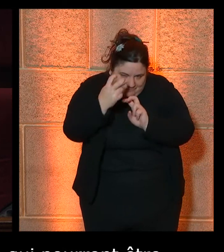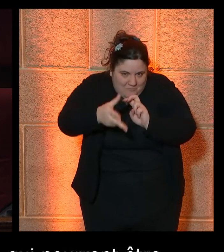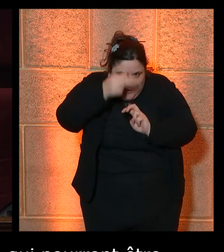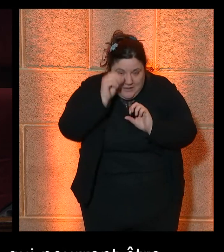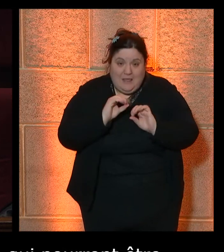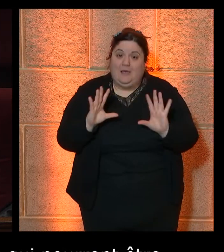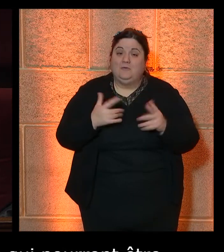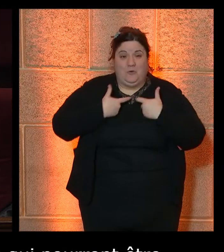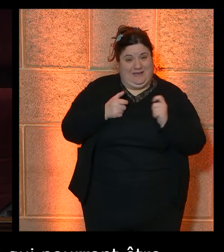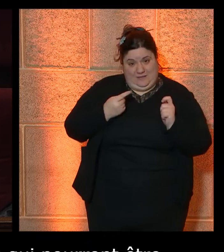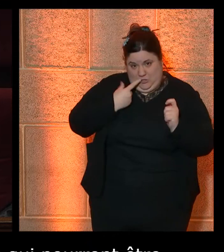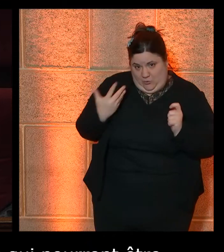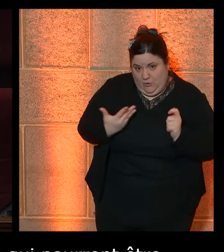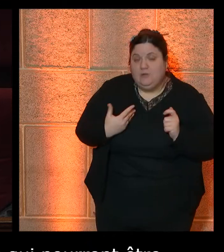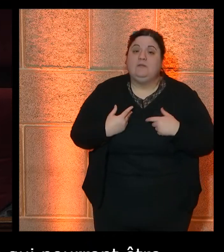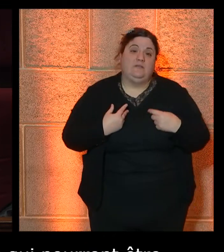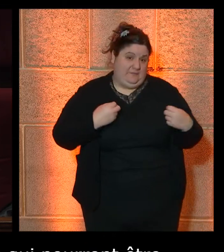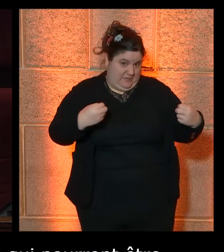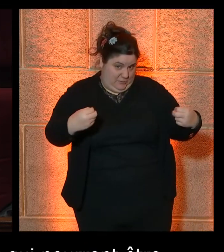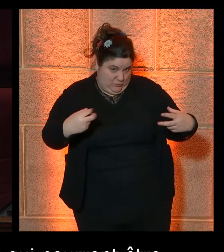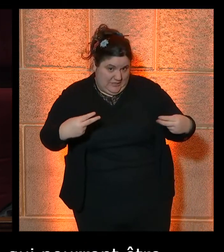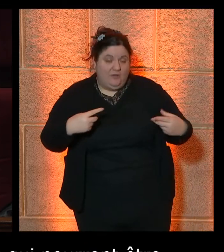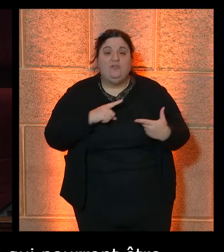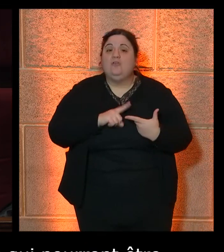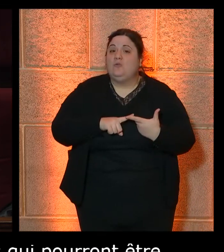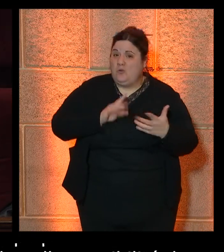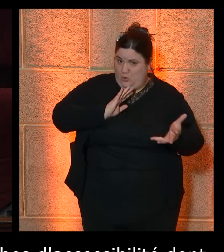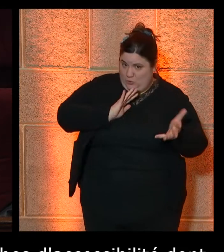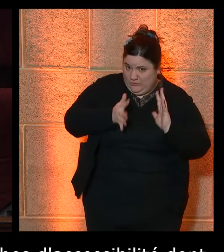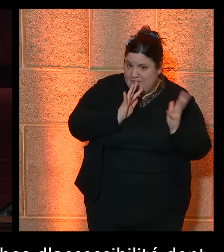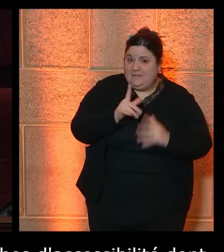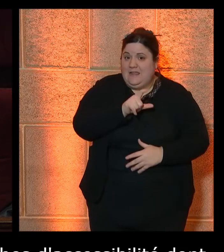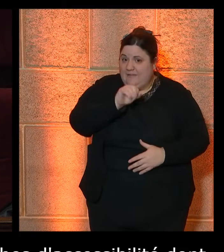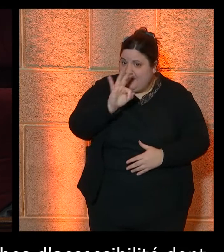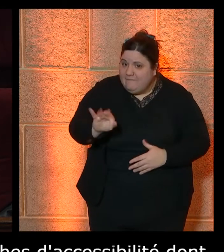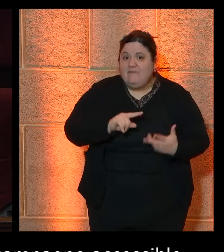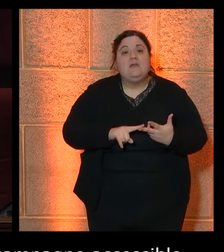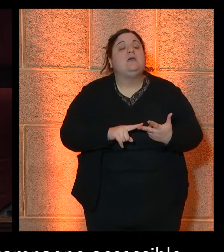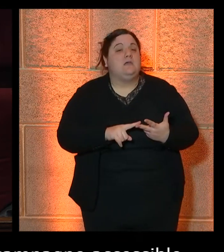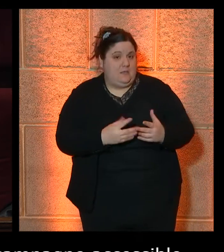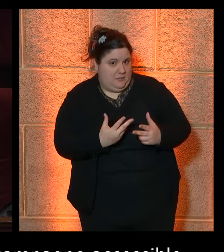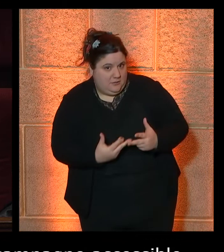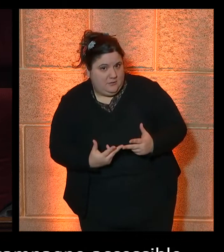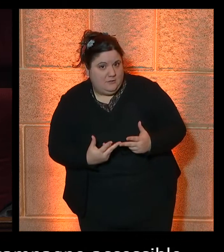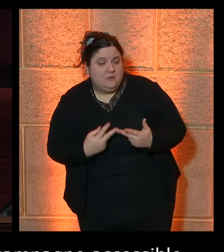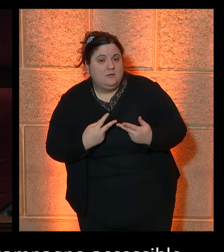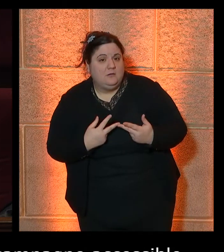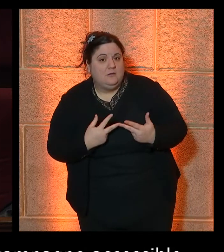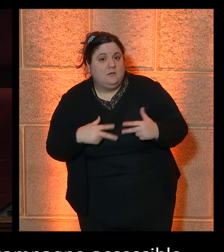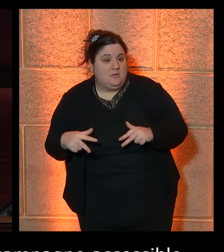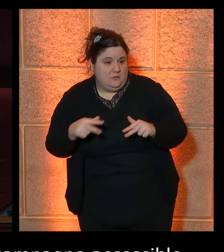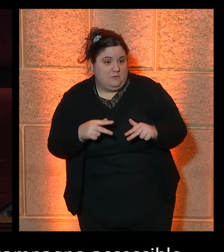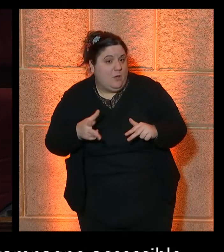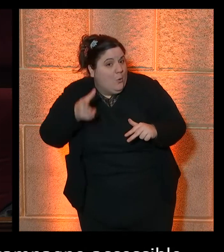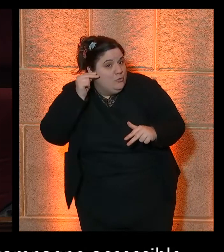du sous-titrage, de la langue des signes française et de l'audiodescription, c'est-à-dire cette technique qui consiste à